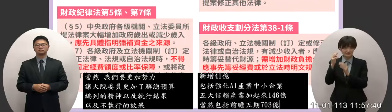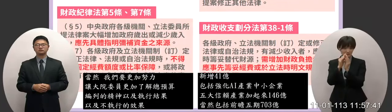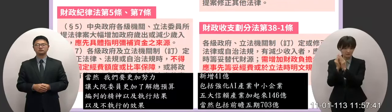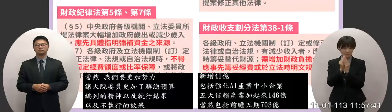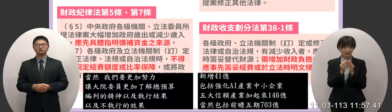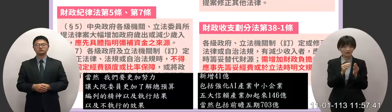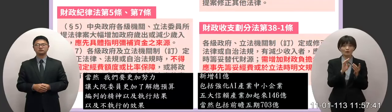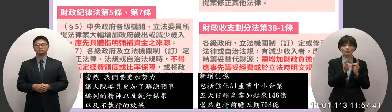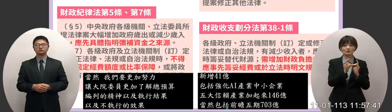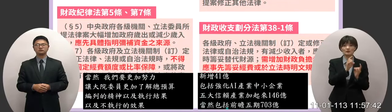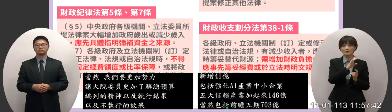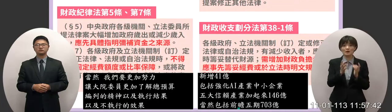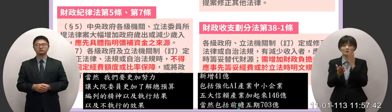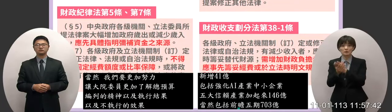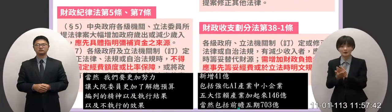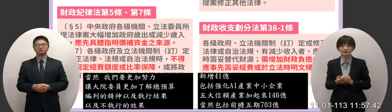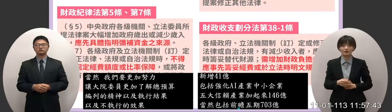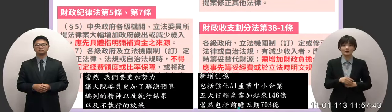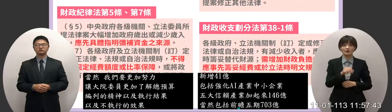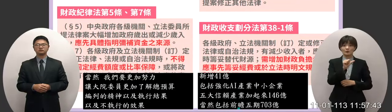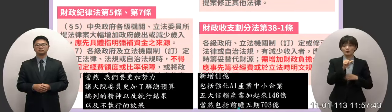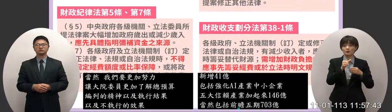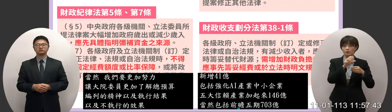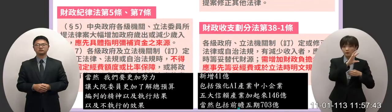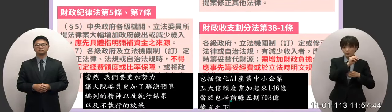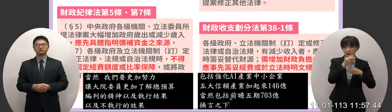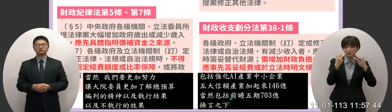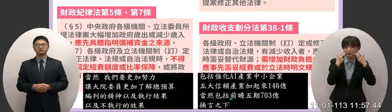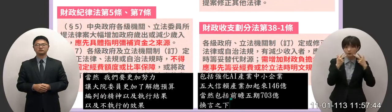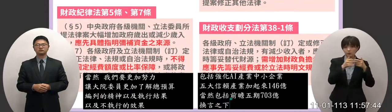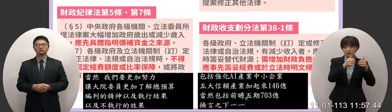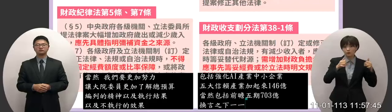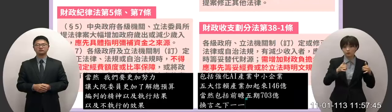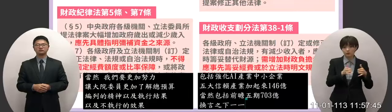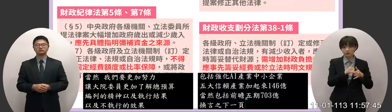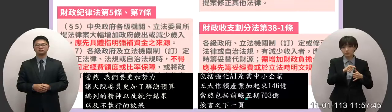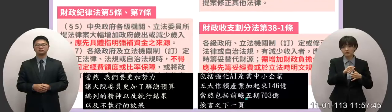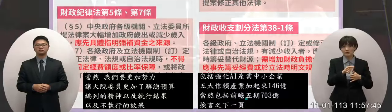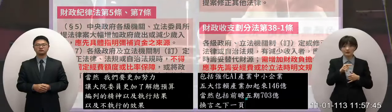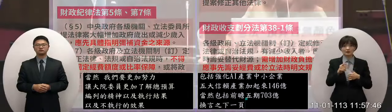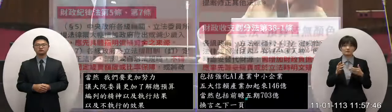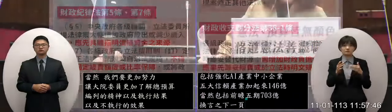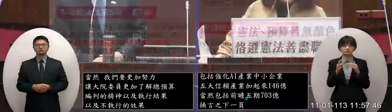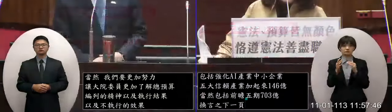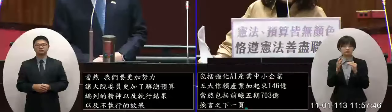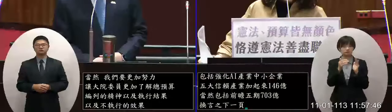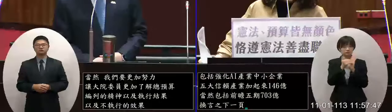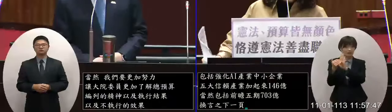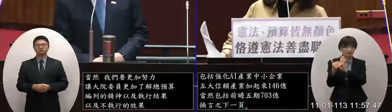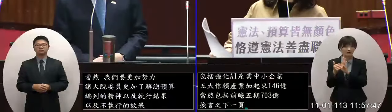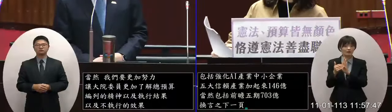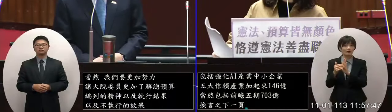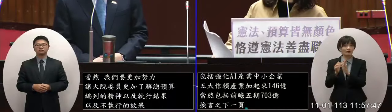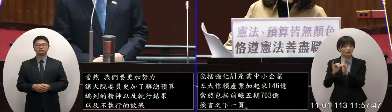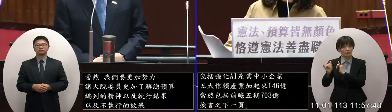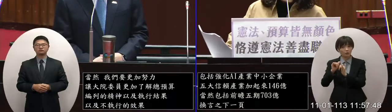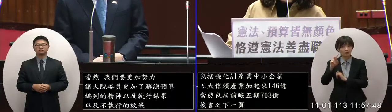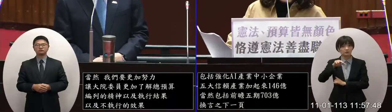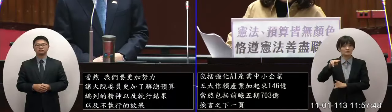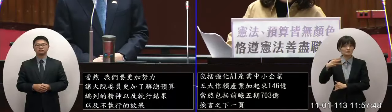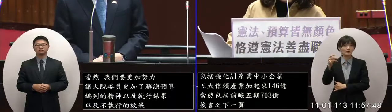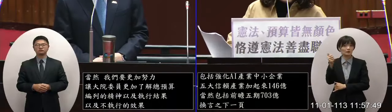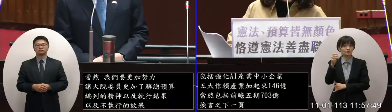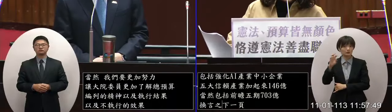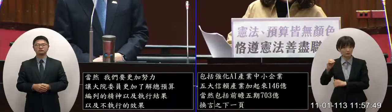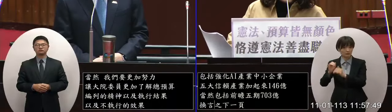的利益来挡下2350万的全民的福祉，它显不合理。尤其这一页，